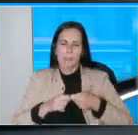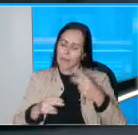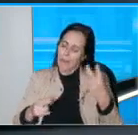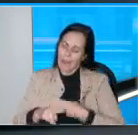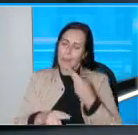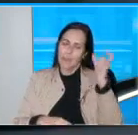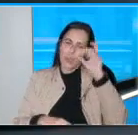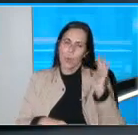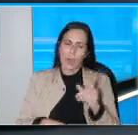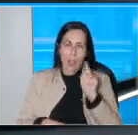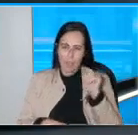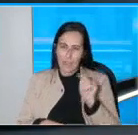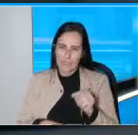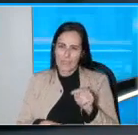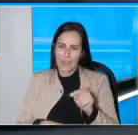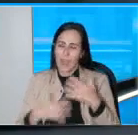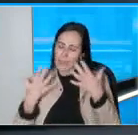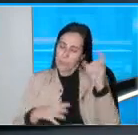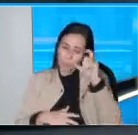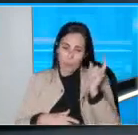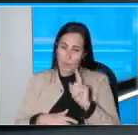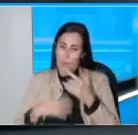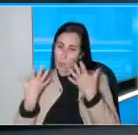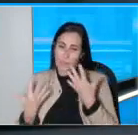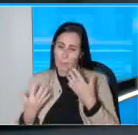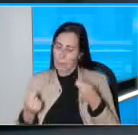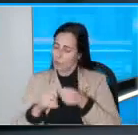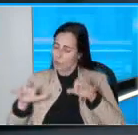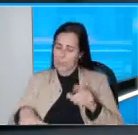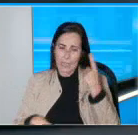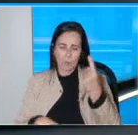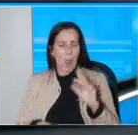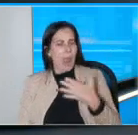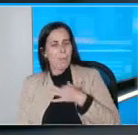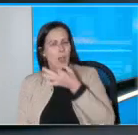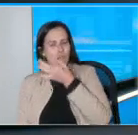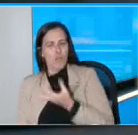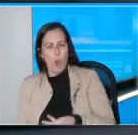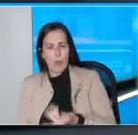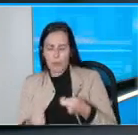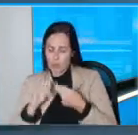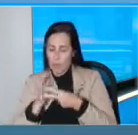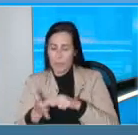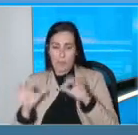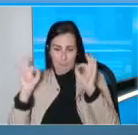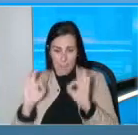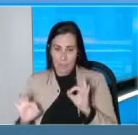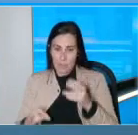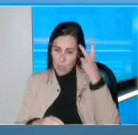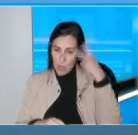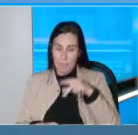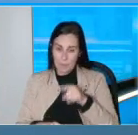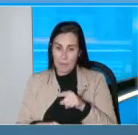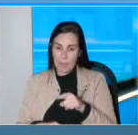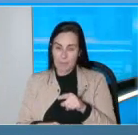הקלאסיים של טורקיה, אבל זה היה הסיפור בטורקיה, ולא סיפור סביב ארדואן עצמו. לא, אז למה אני שואלת על ההקשר הפוליטי? כי בעצם, כשמבינים את